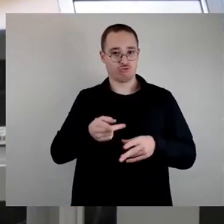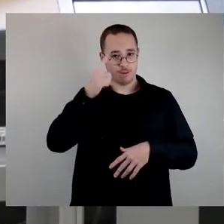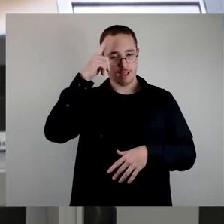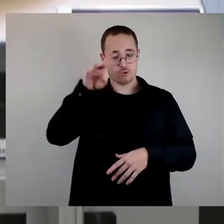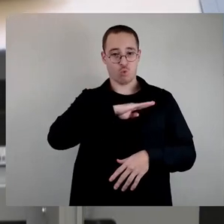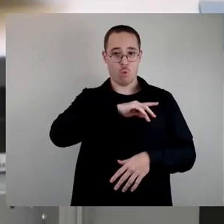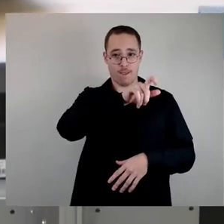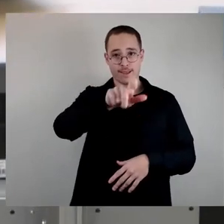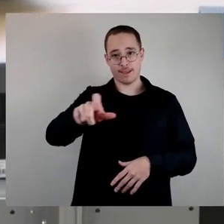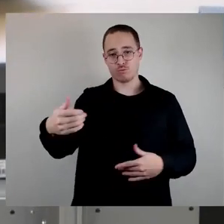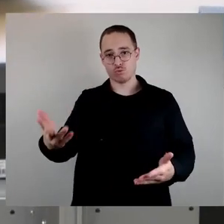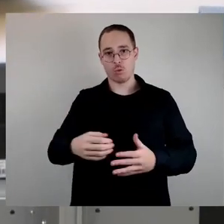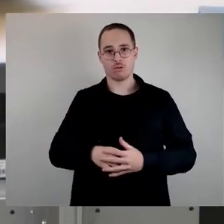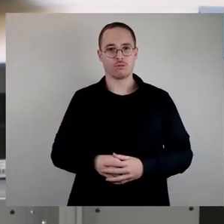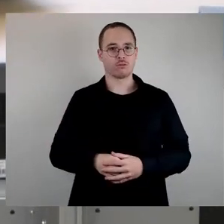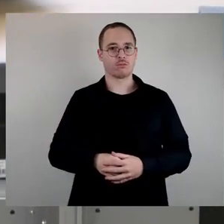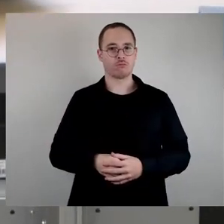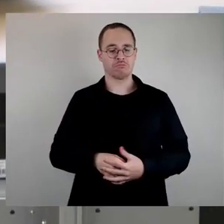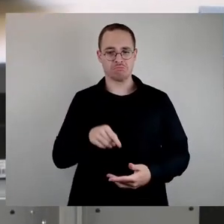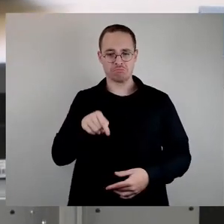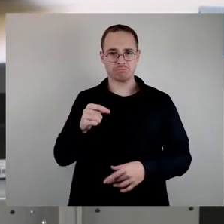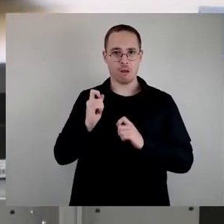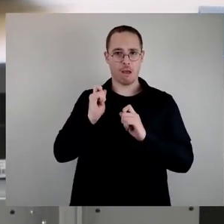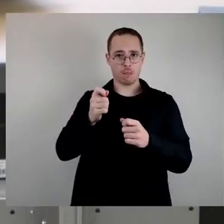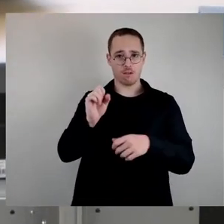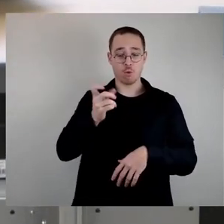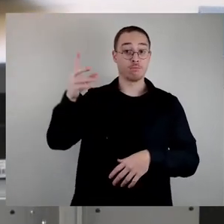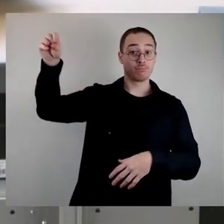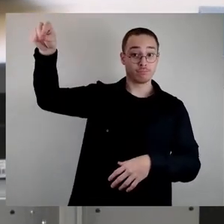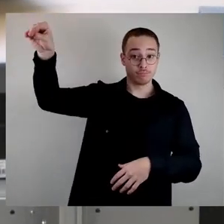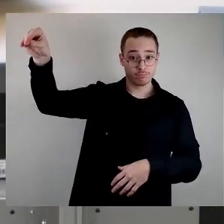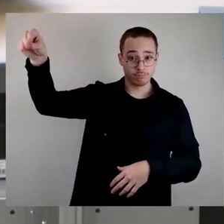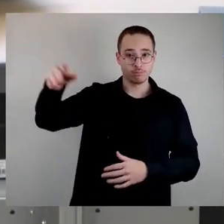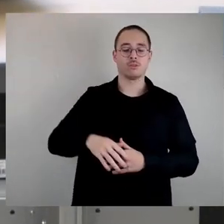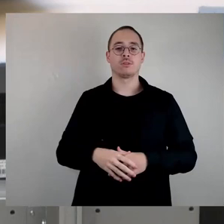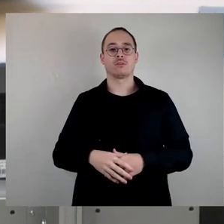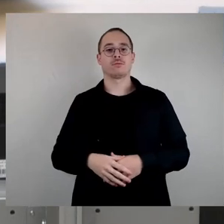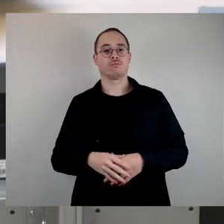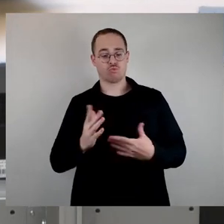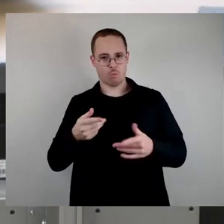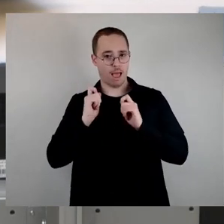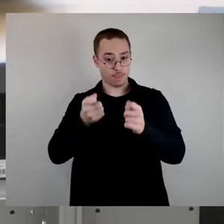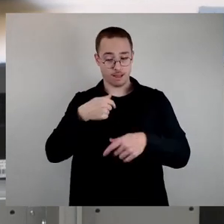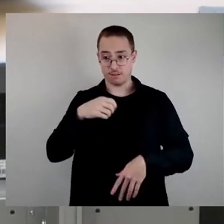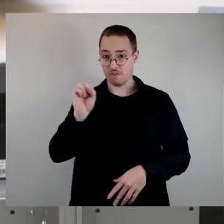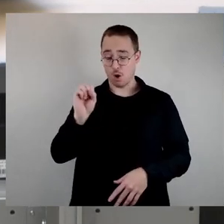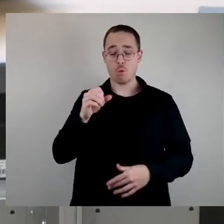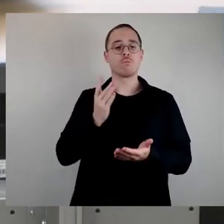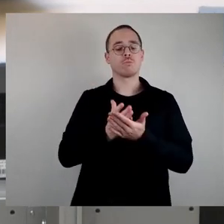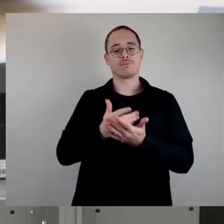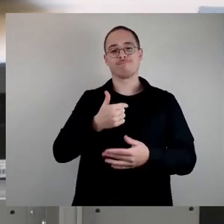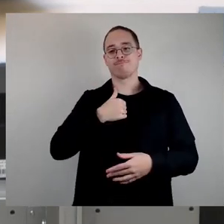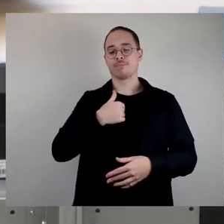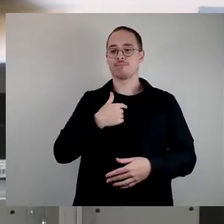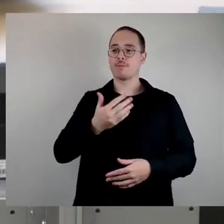was war der Aufhänger sozusagen für unseren Antrag? Da möchte ich erstmal ein großes Dankeschön an Herrn Dr. Schulte-Wissermann